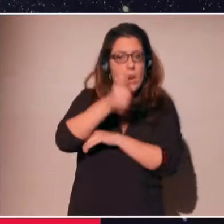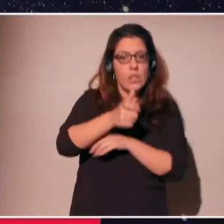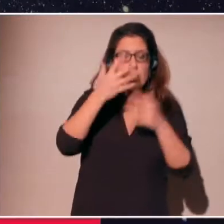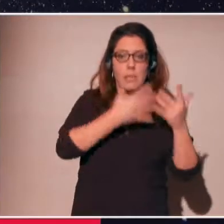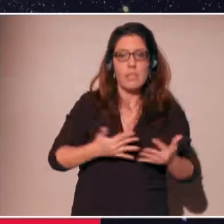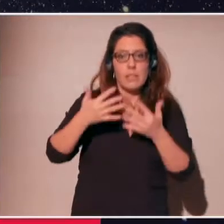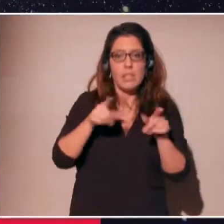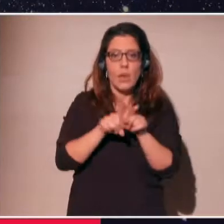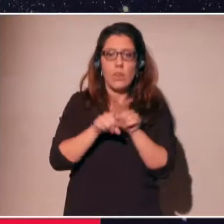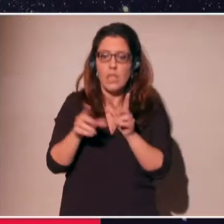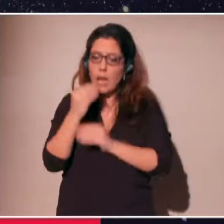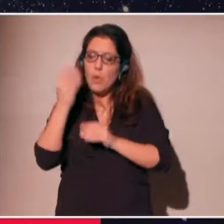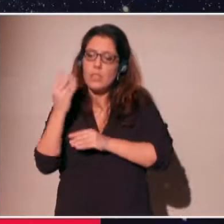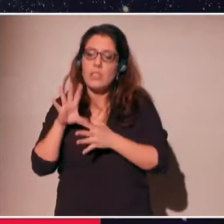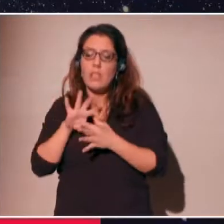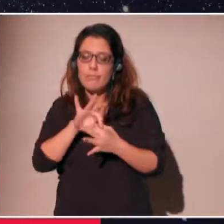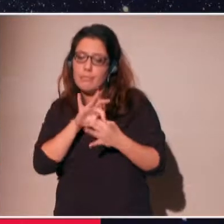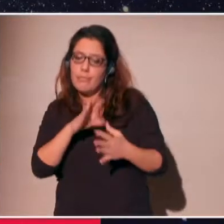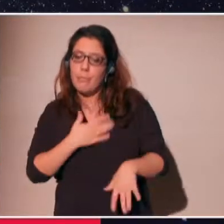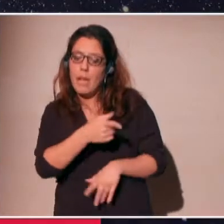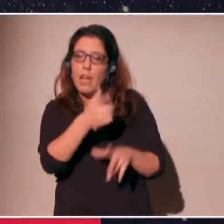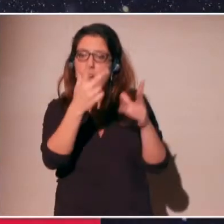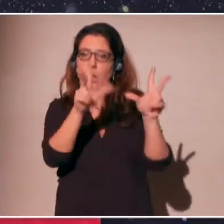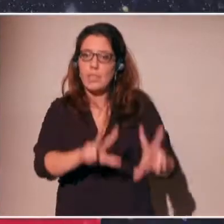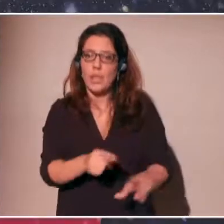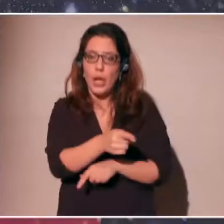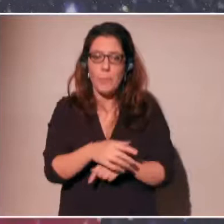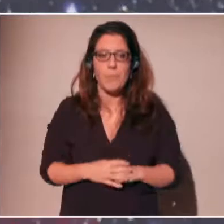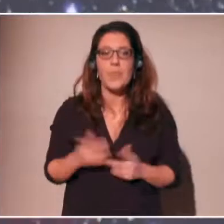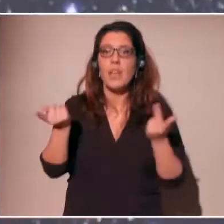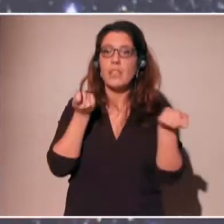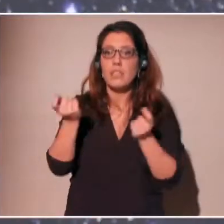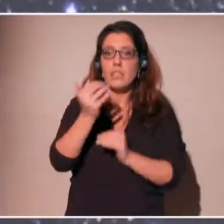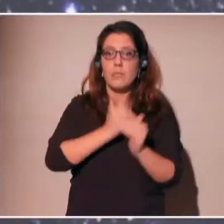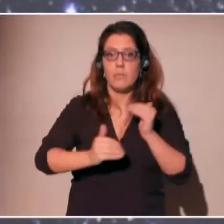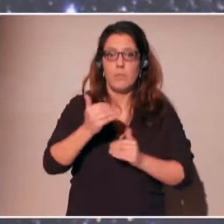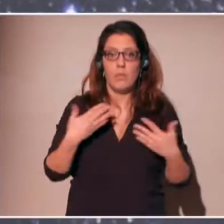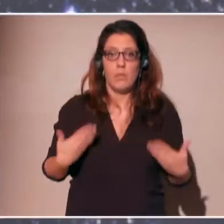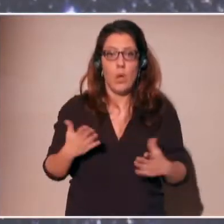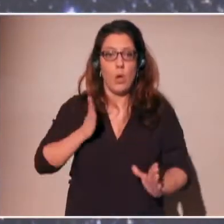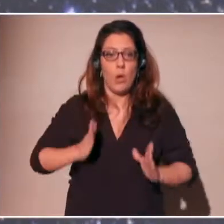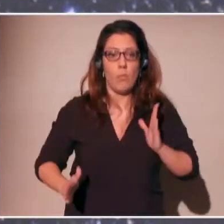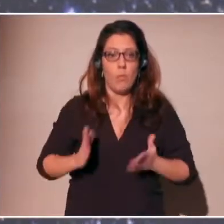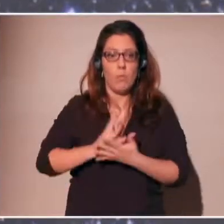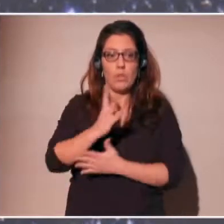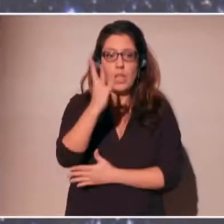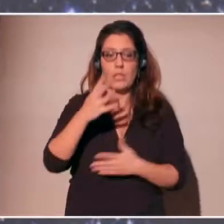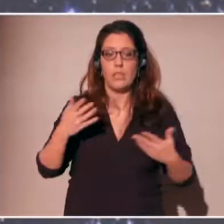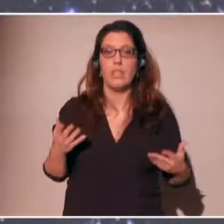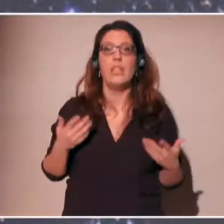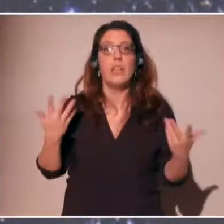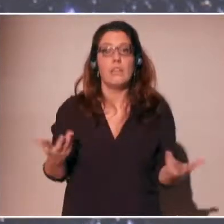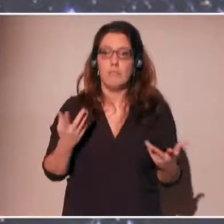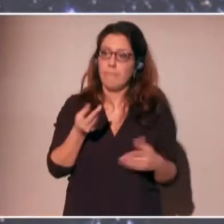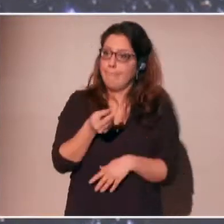l'apprentissage collaboratif assisté par ordinateur. Elle dirige le programme Today Robot Project, qui pose la question «